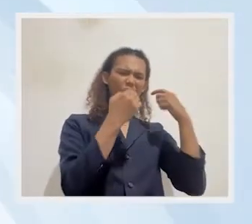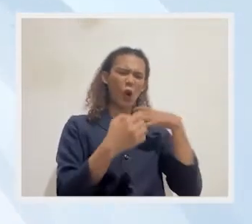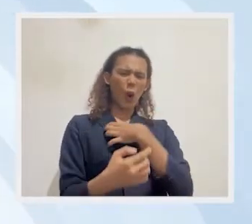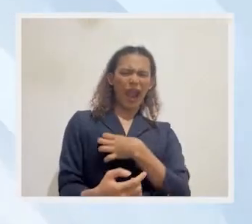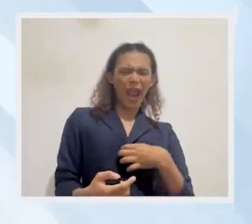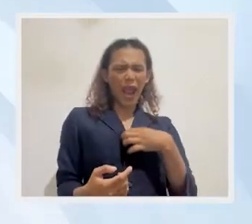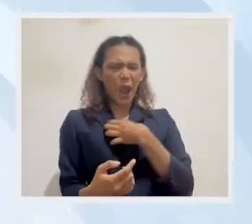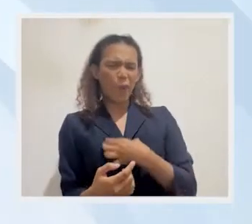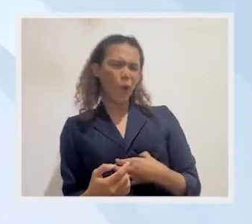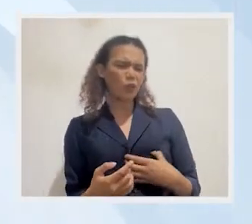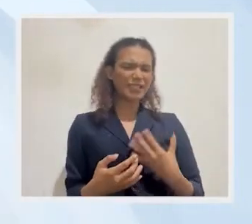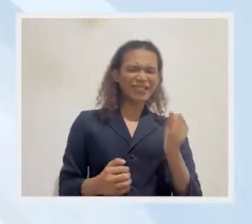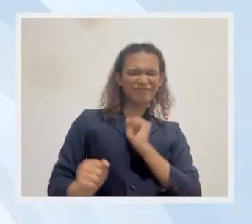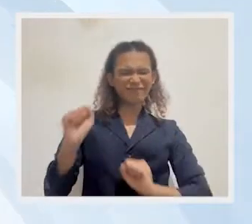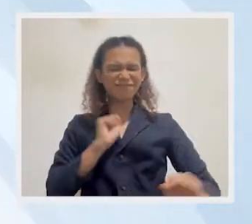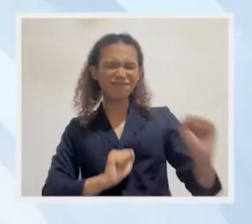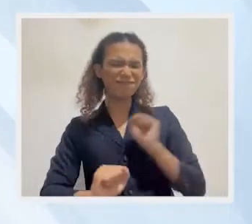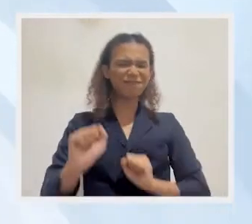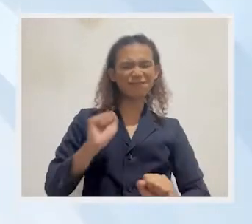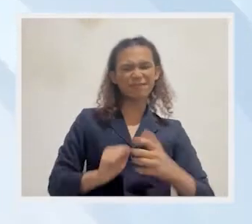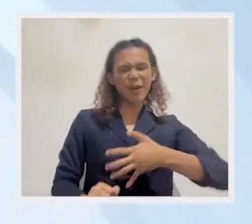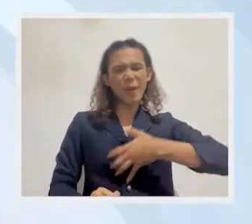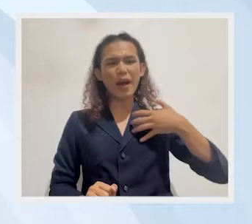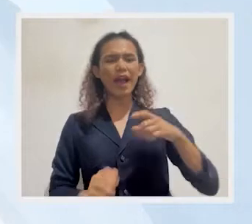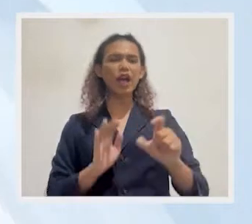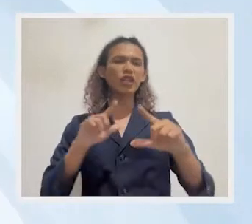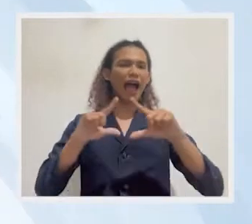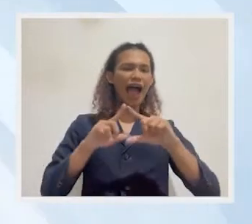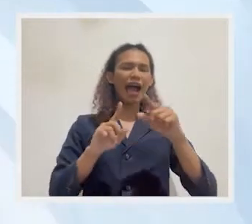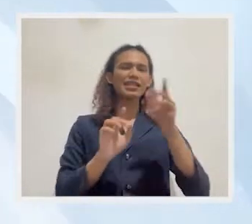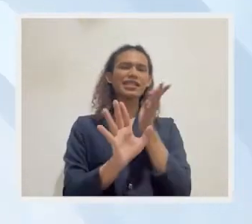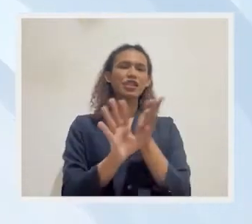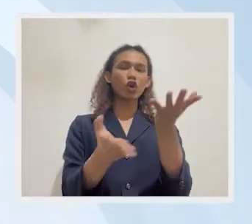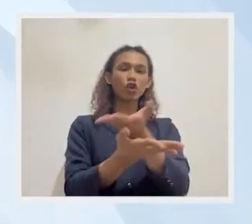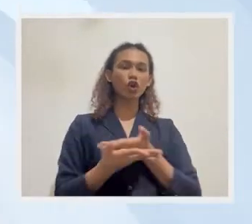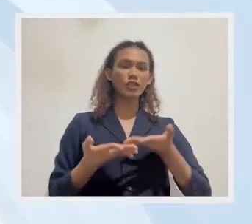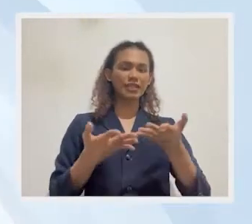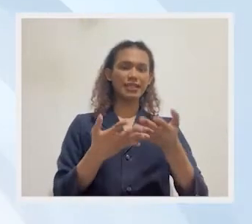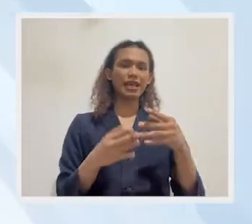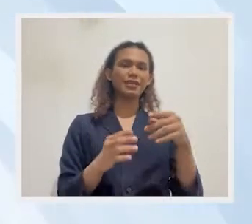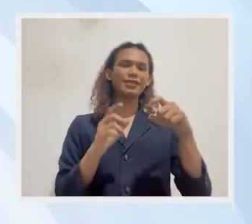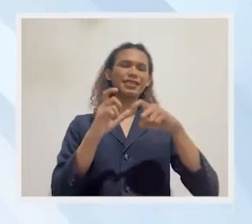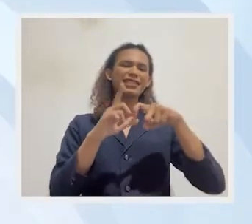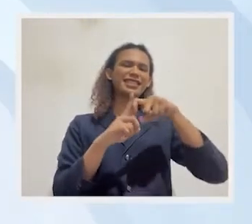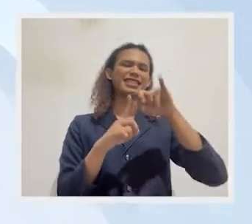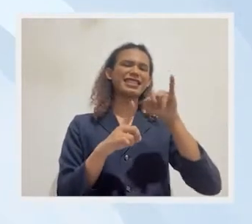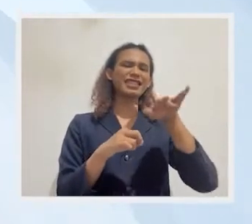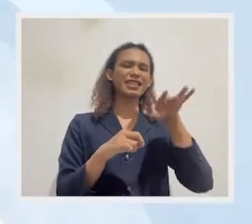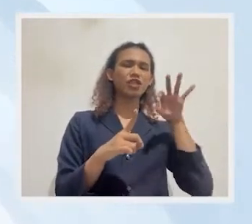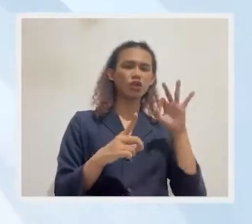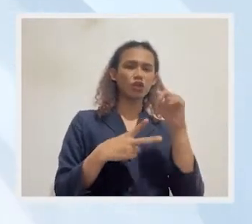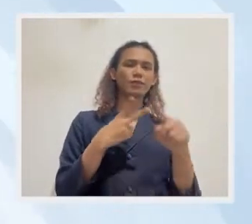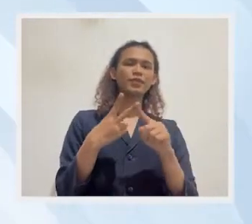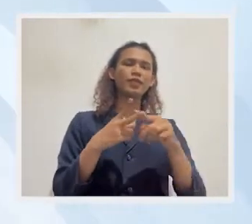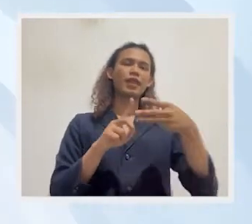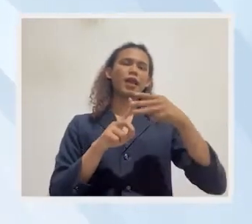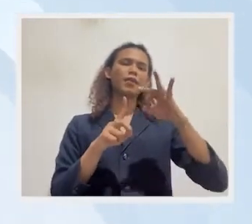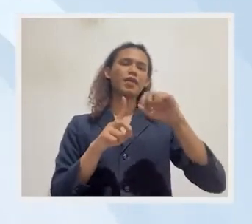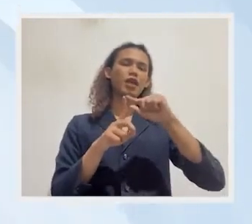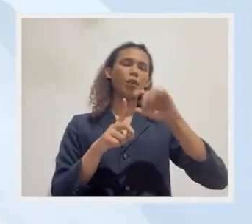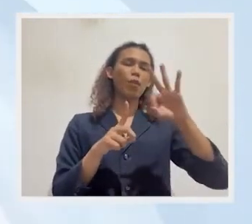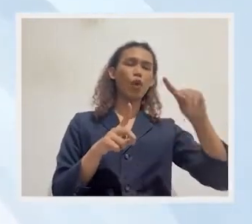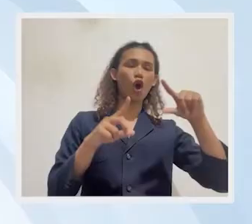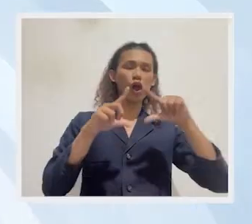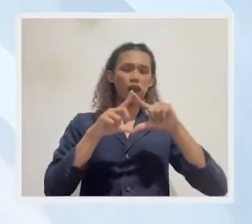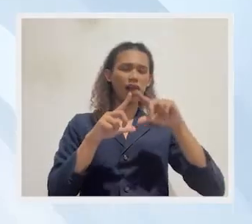emosi, dan perilaku, antara lain A. Psikososial diantaranya skizofrenia, bipolar,